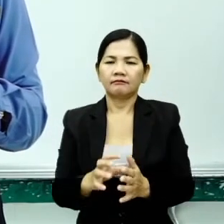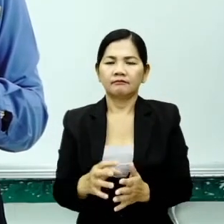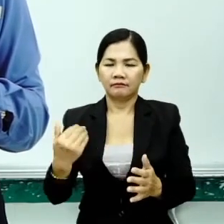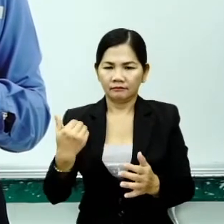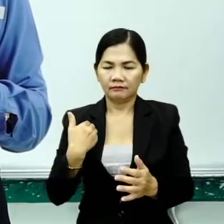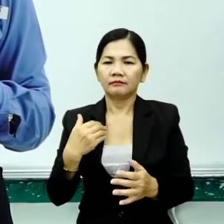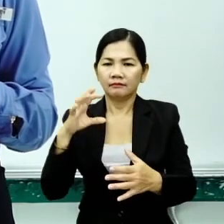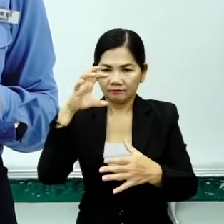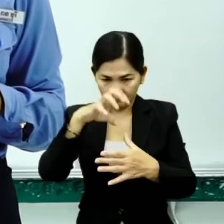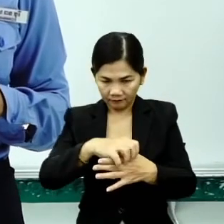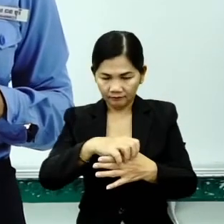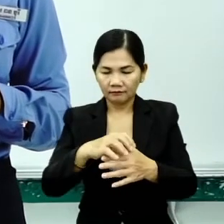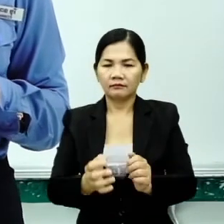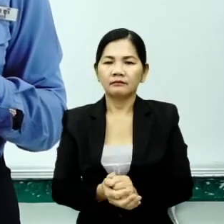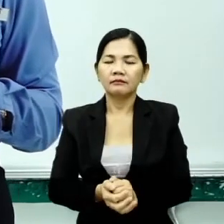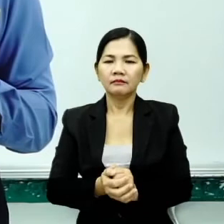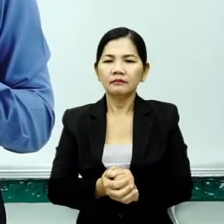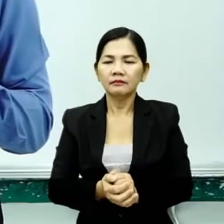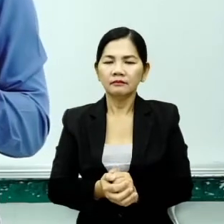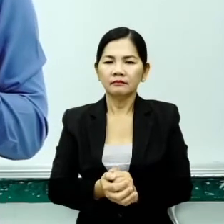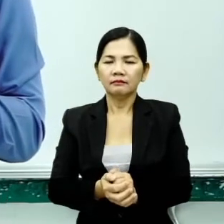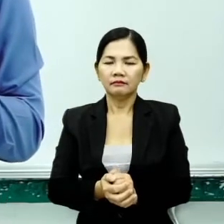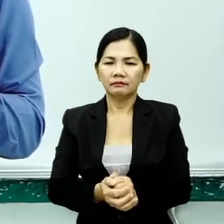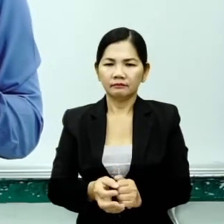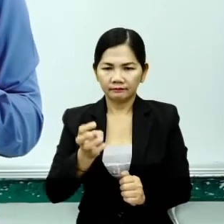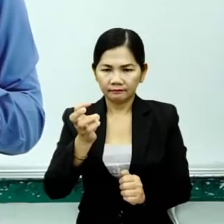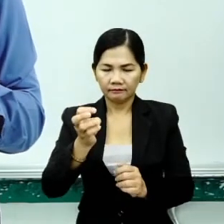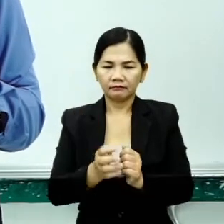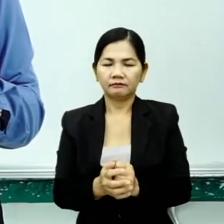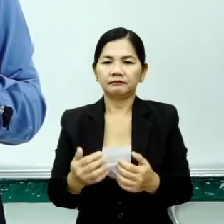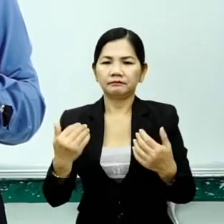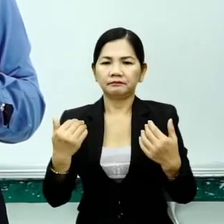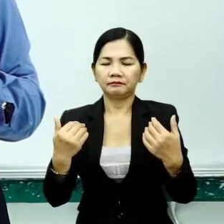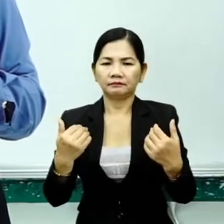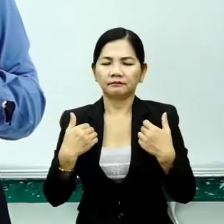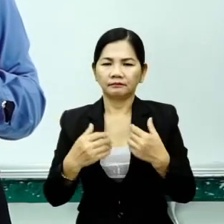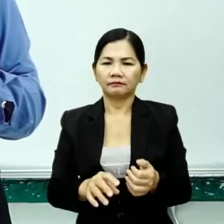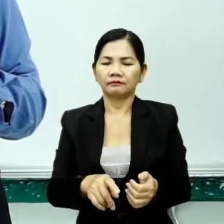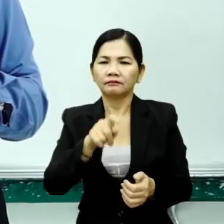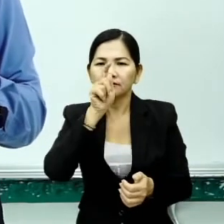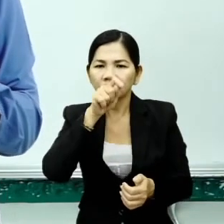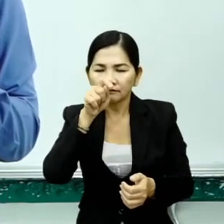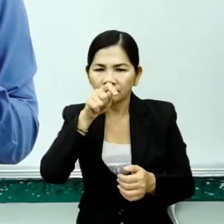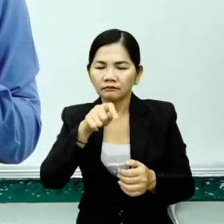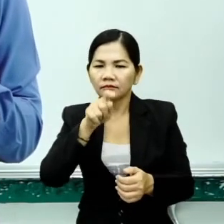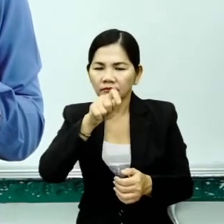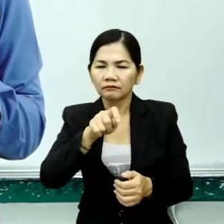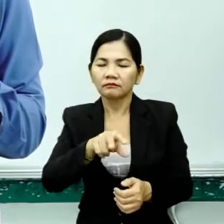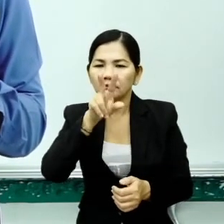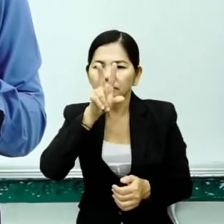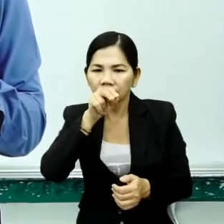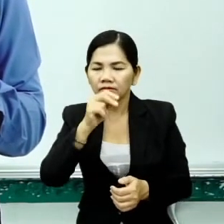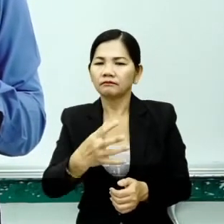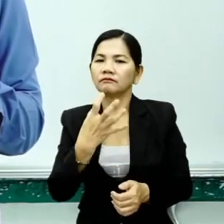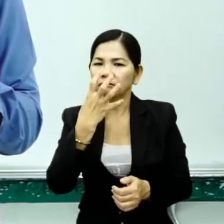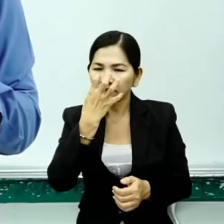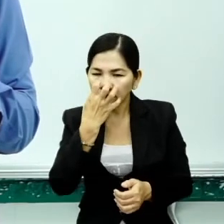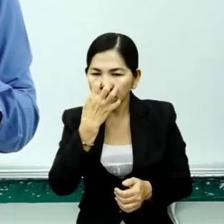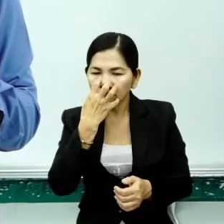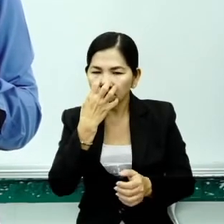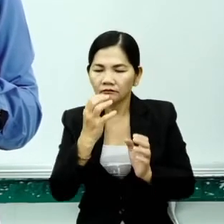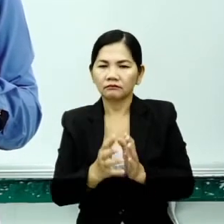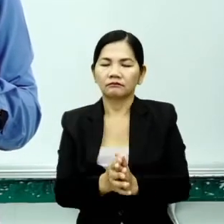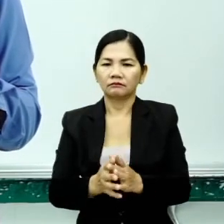dương ba na con nữa cha tỏ lấy con cất bằng to tiền trong bữa sân chia mòn tì chụp ấy hả đại dương trình trầm vì hả